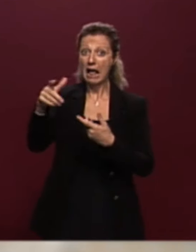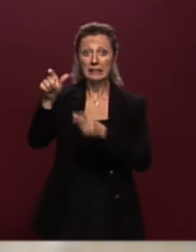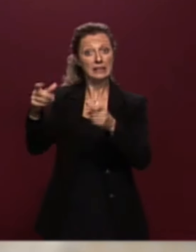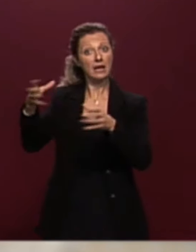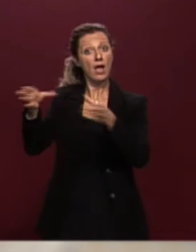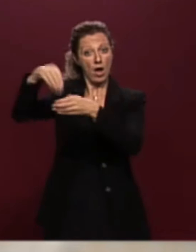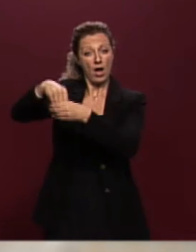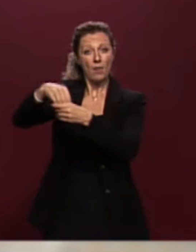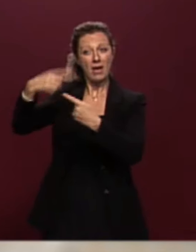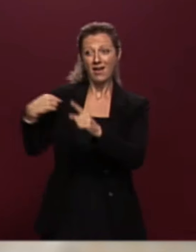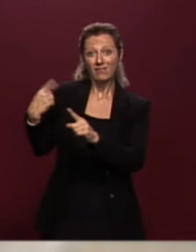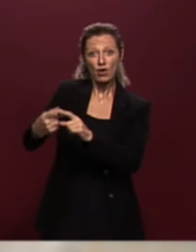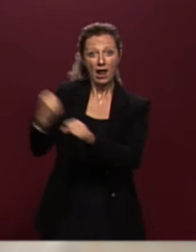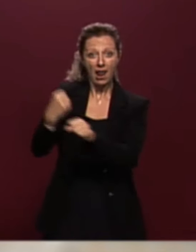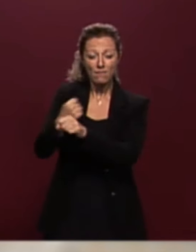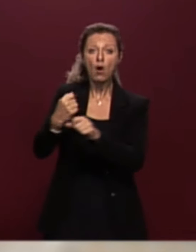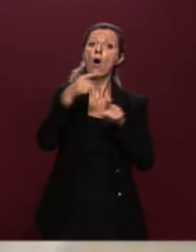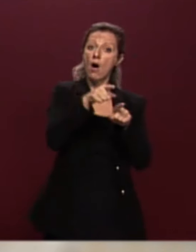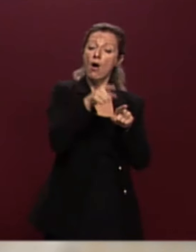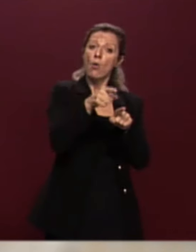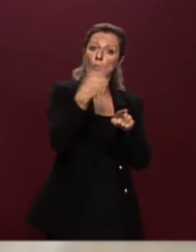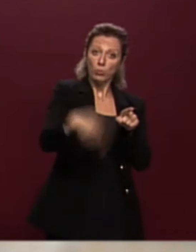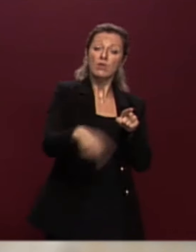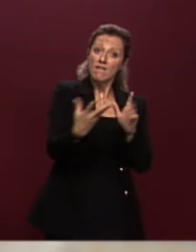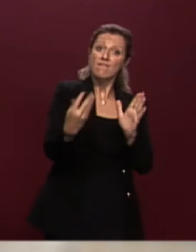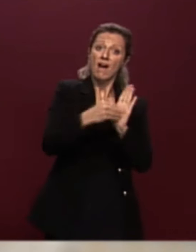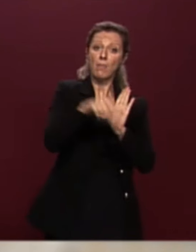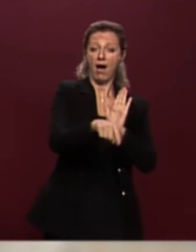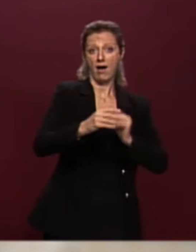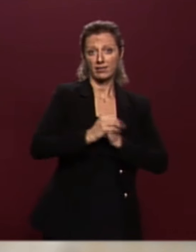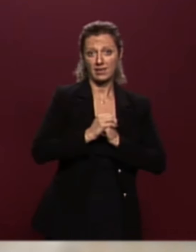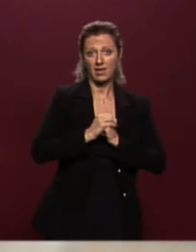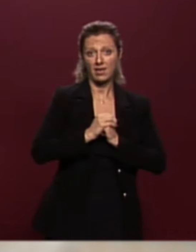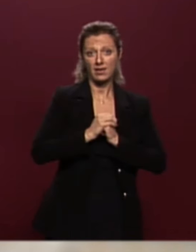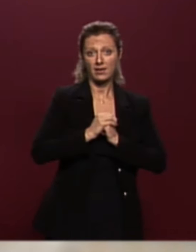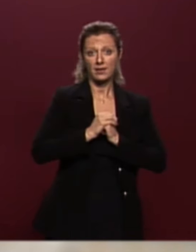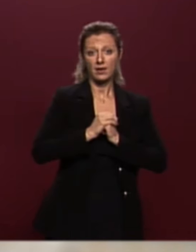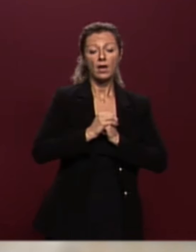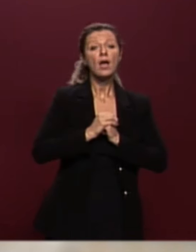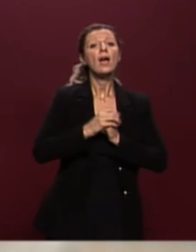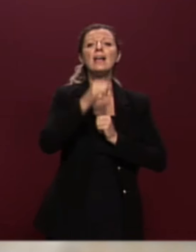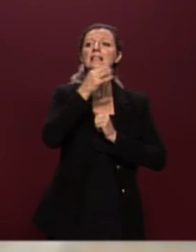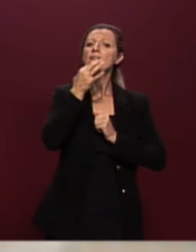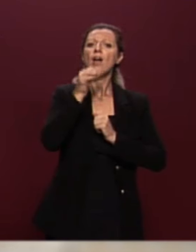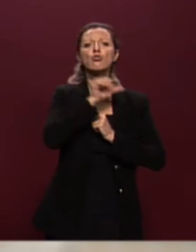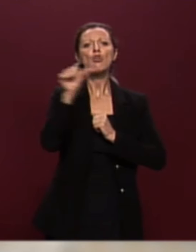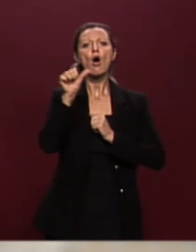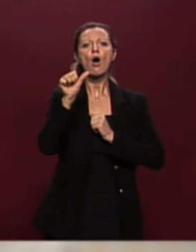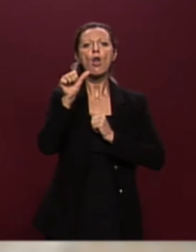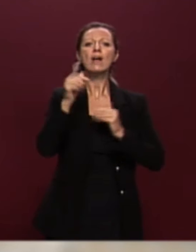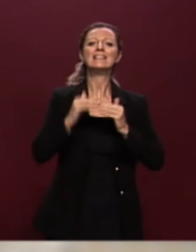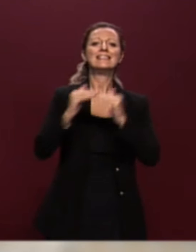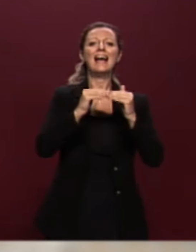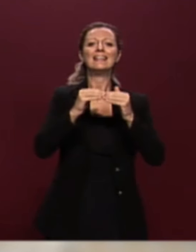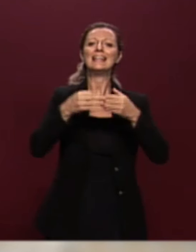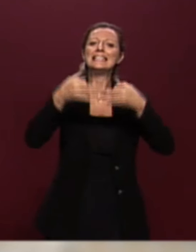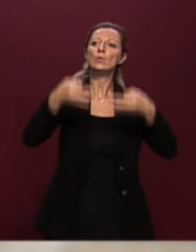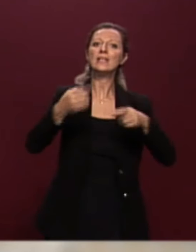lavoro fin qui svolto. Non si tratta solo di elevare gli standard di sicurezza.